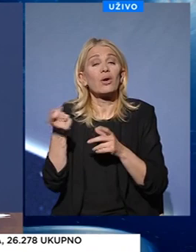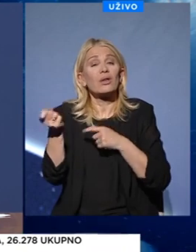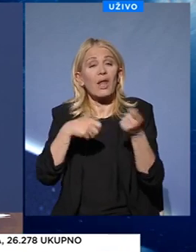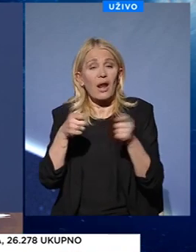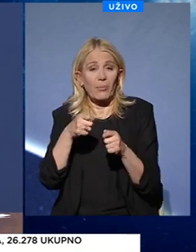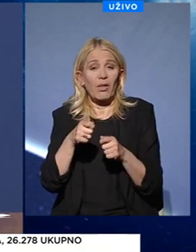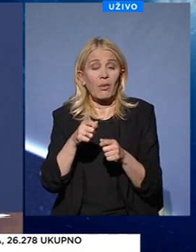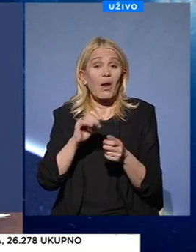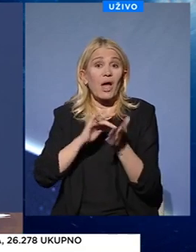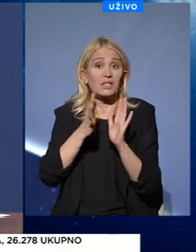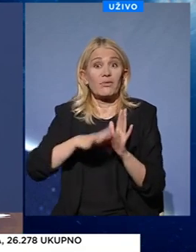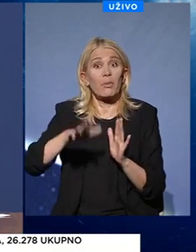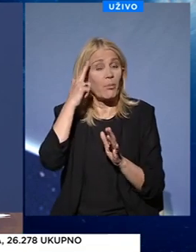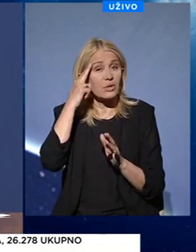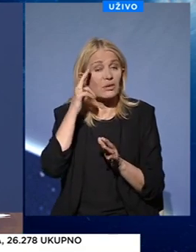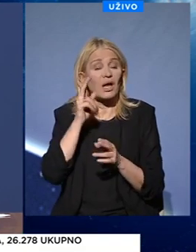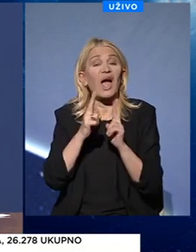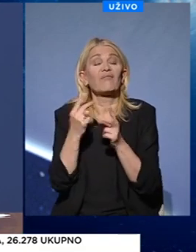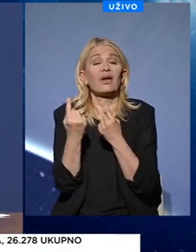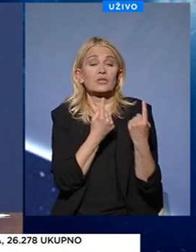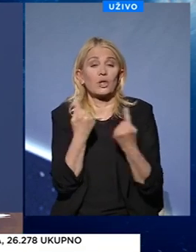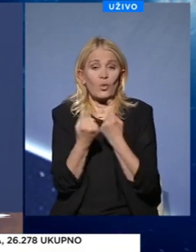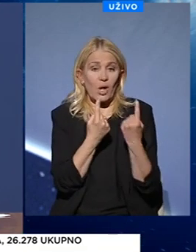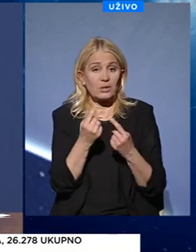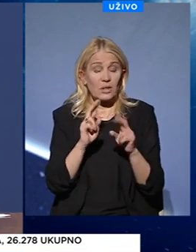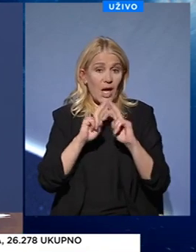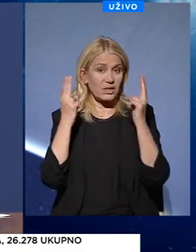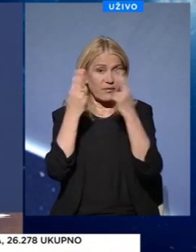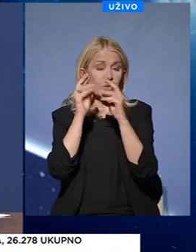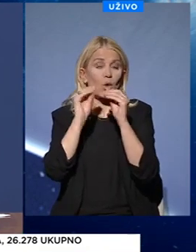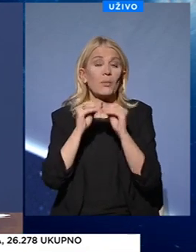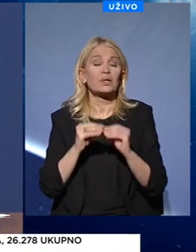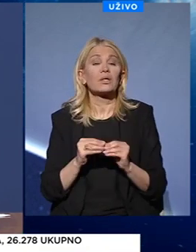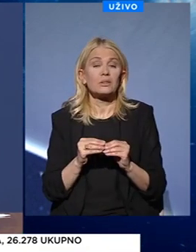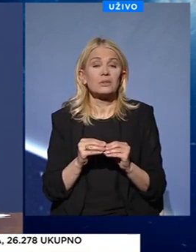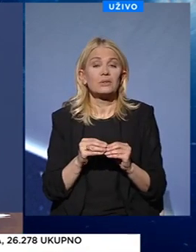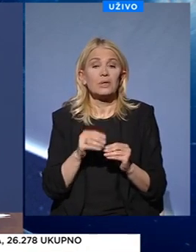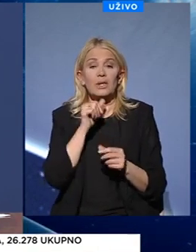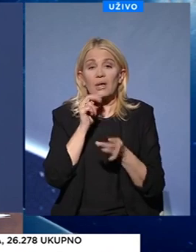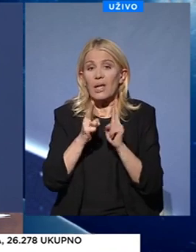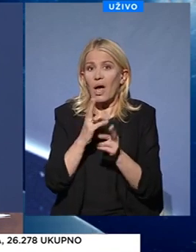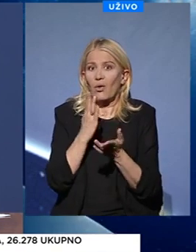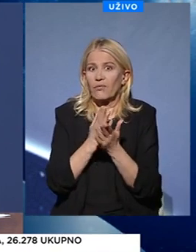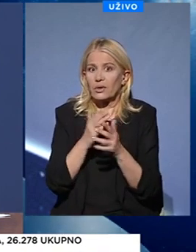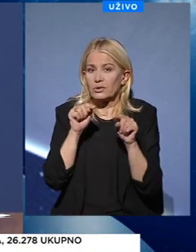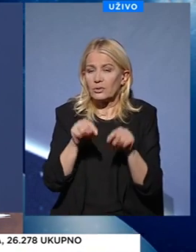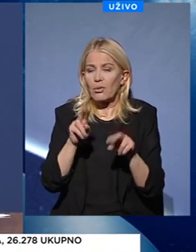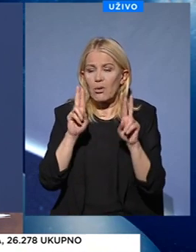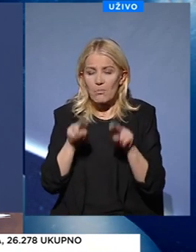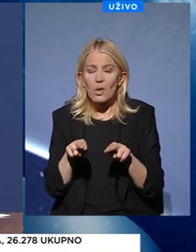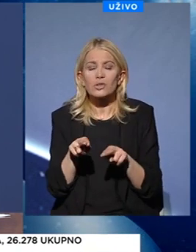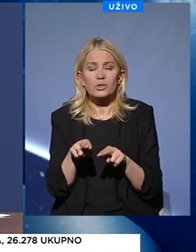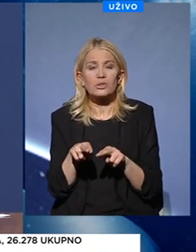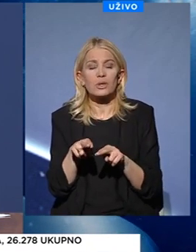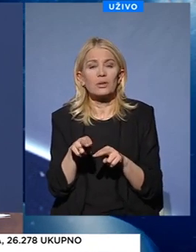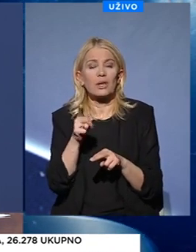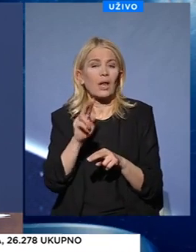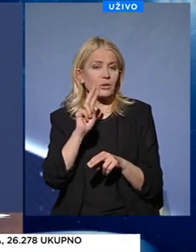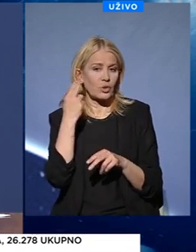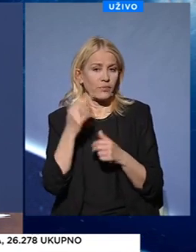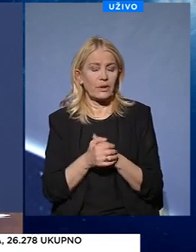a svima je poznato kakva je situacija na svetskom tržištu ili kako već to možete da